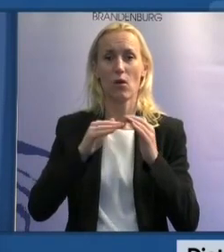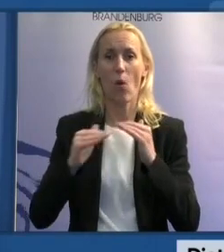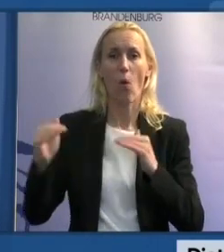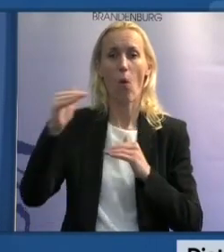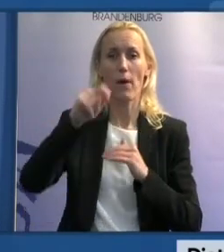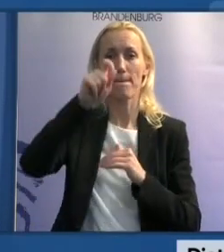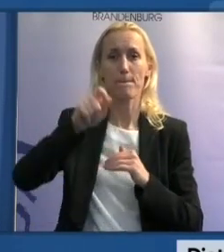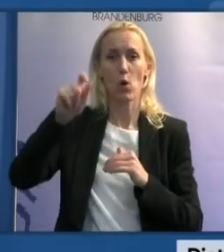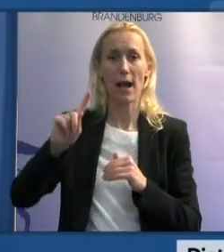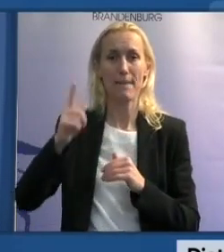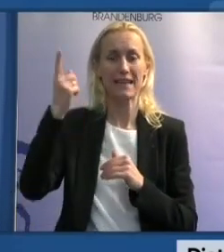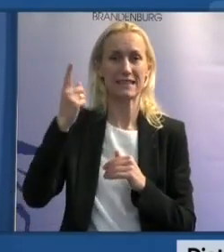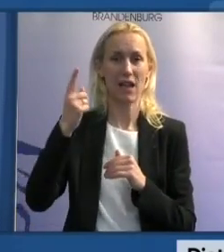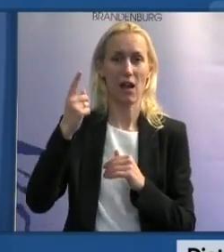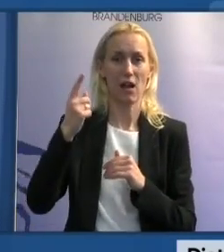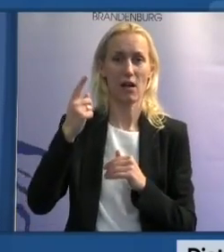Oberbürgermeistern